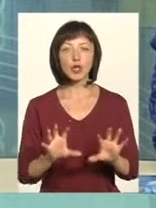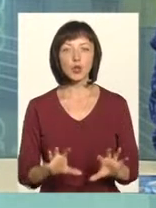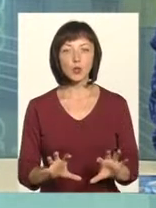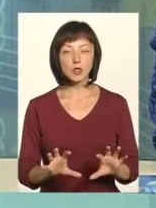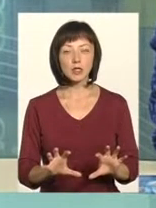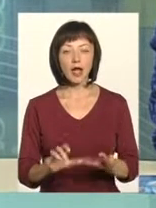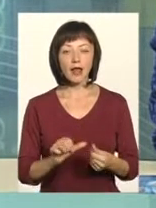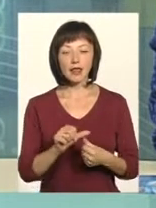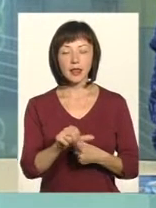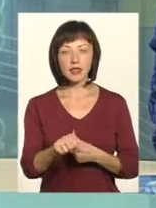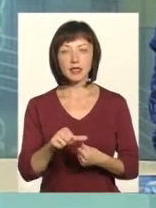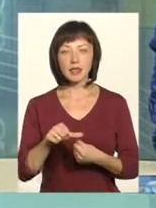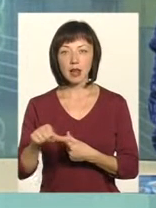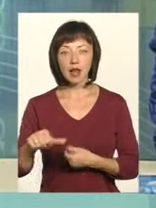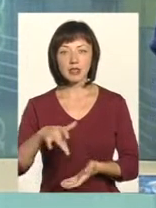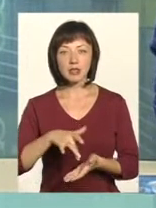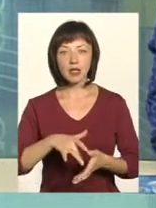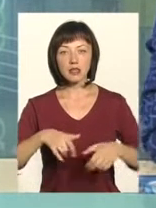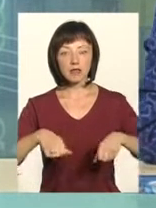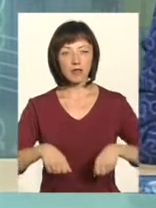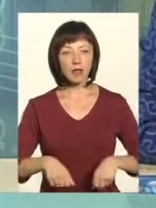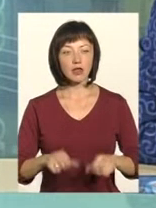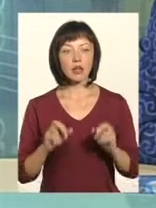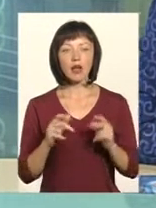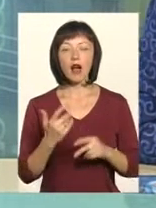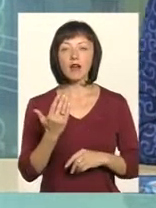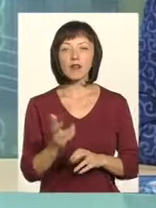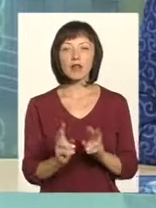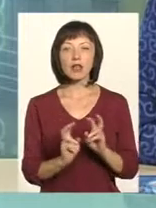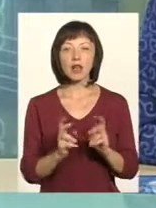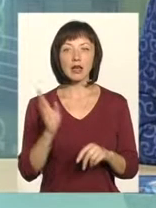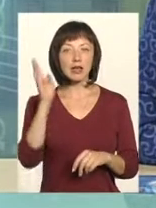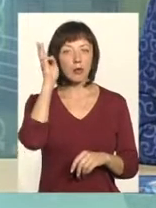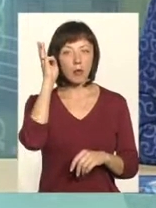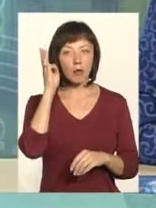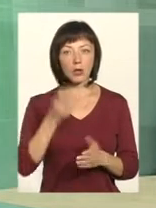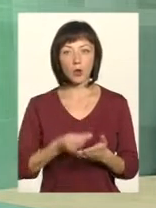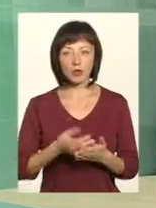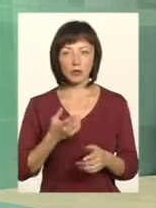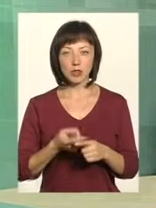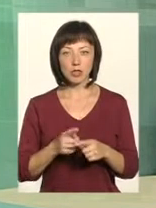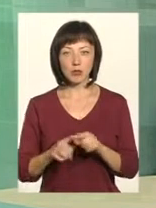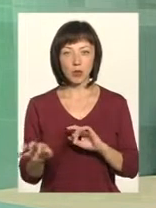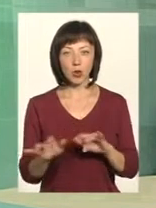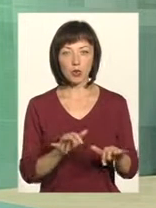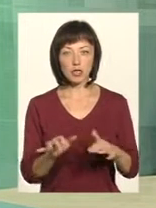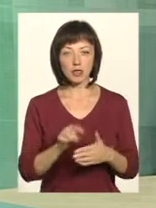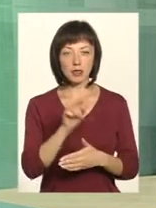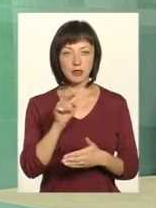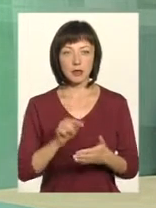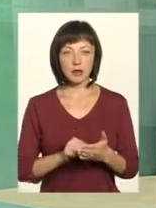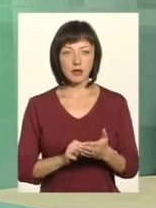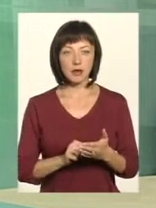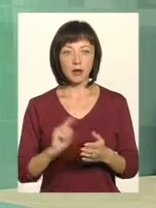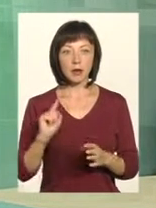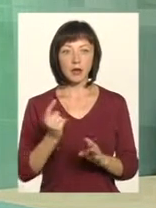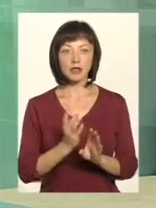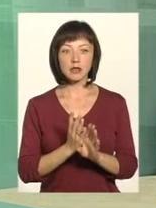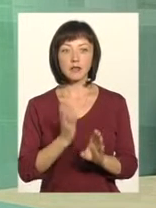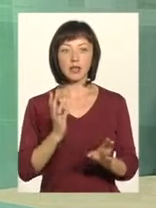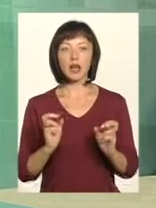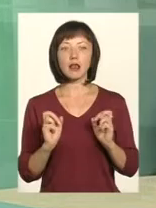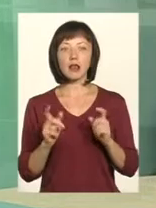довкола децентралізації влади, як ви, як дипломат, оцінюєте ці процеси? Ну, перш за все, як